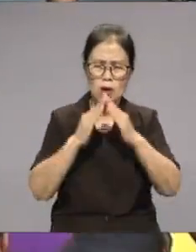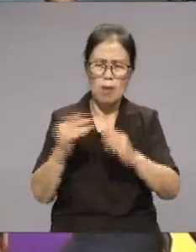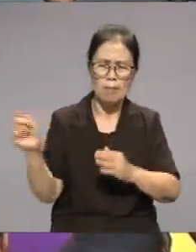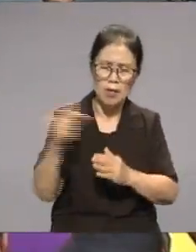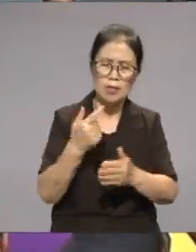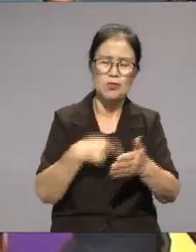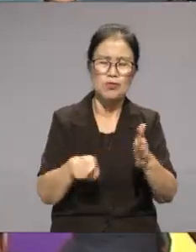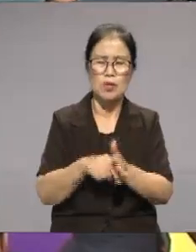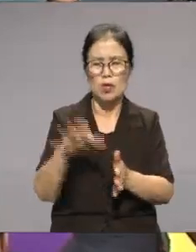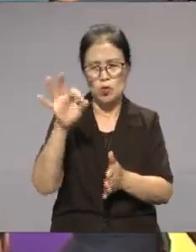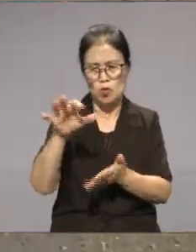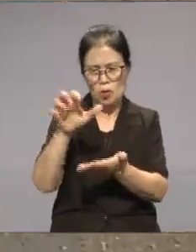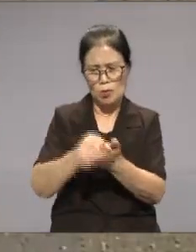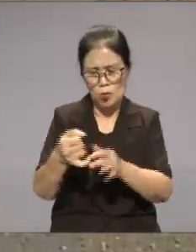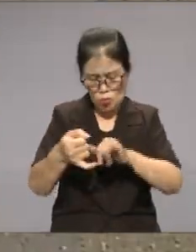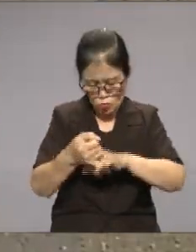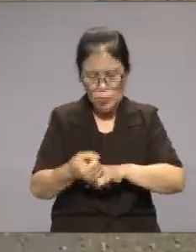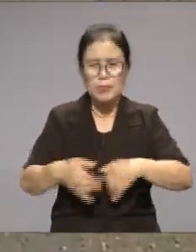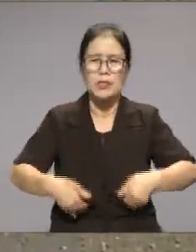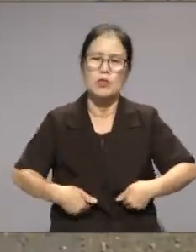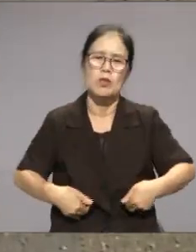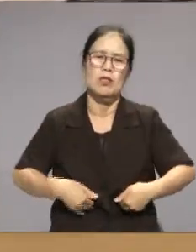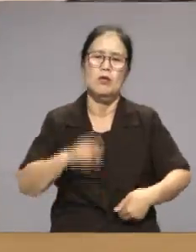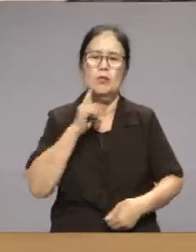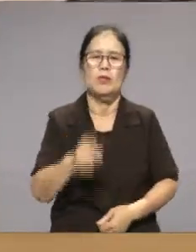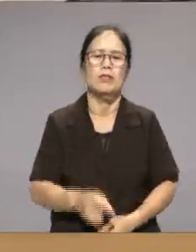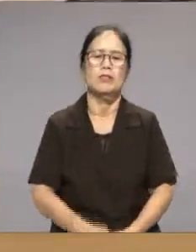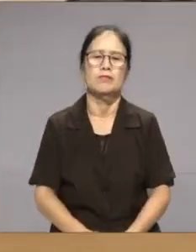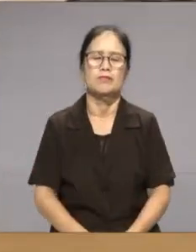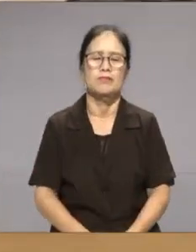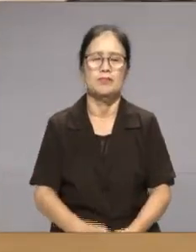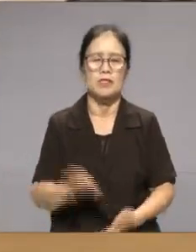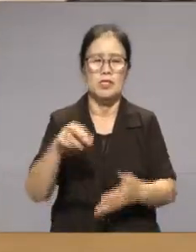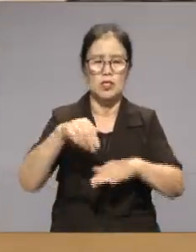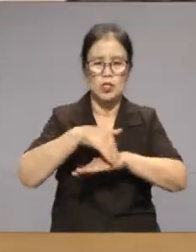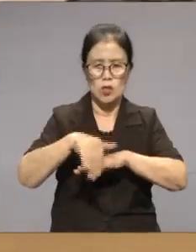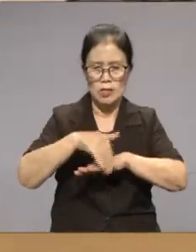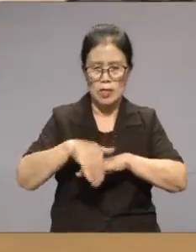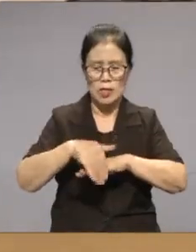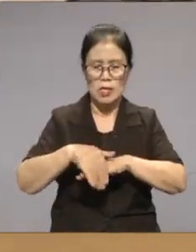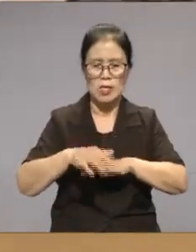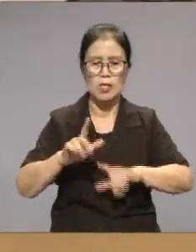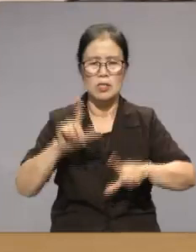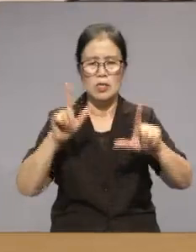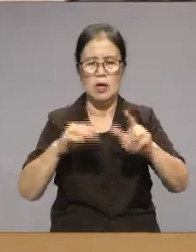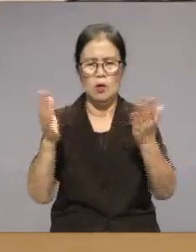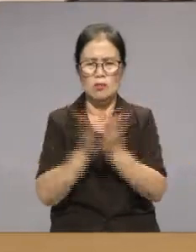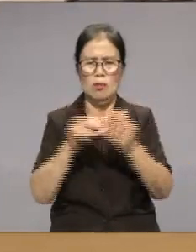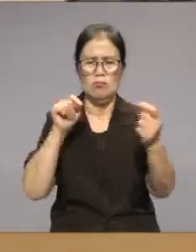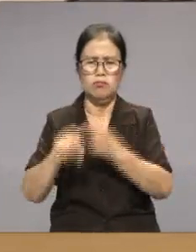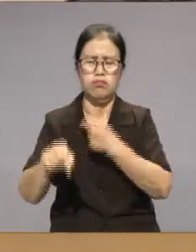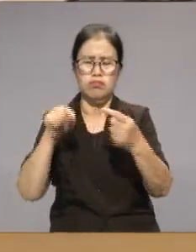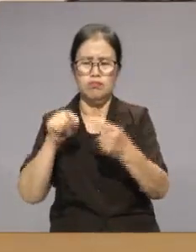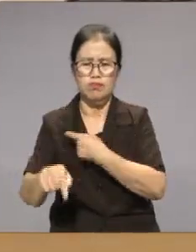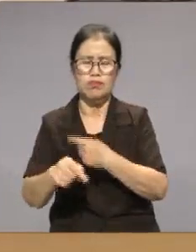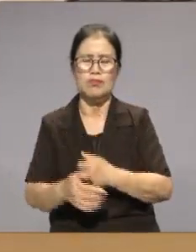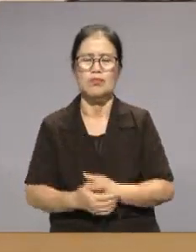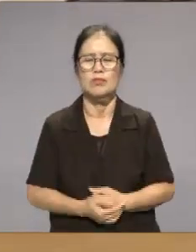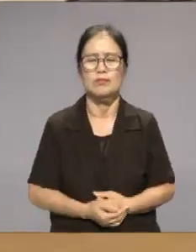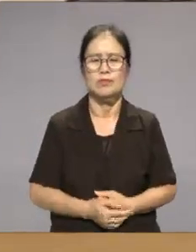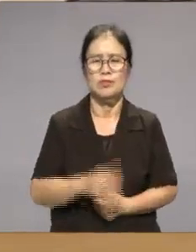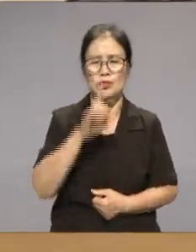예산 확보가 꼭 필요하다고 강조했습니다. 재정정책에 있어서도 현실과 완전한 엇박자를 내고